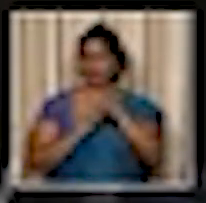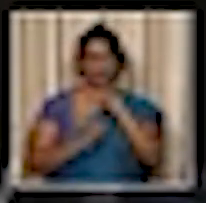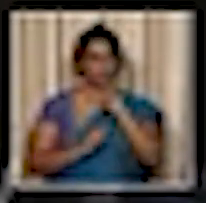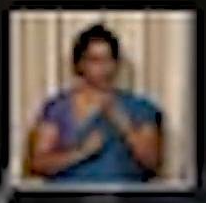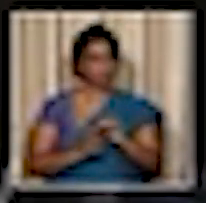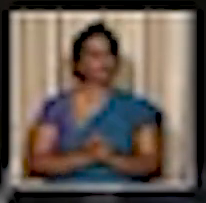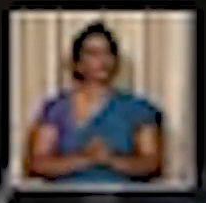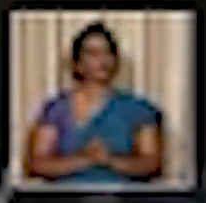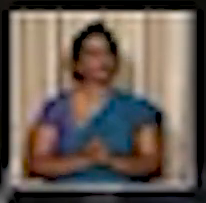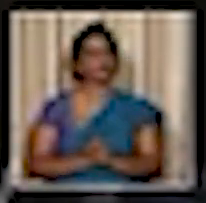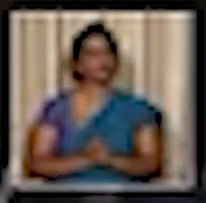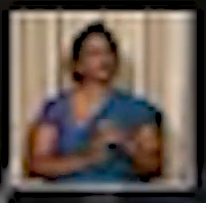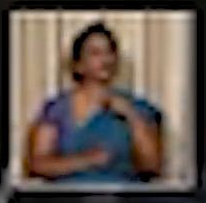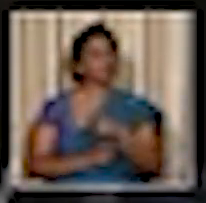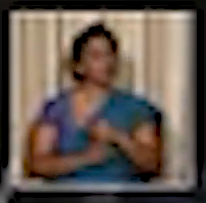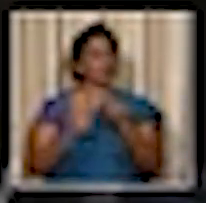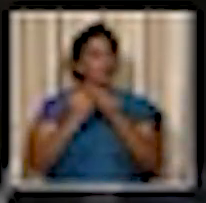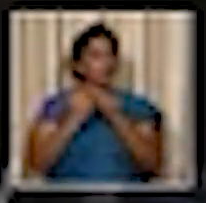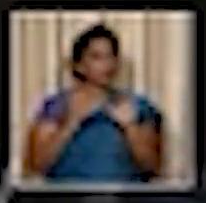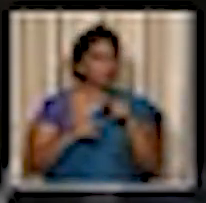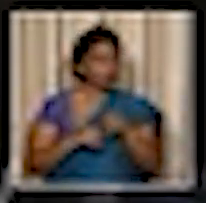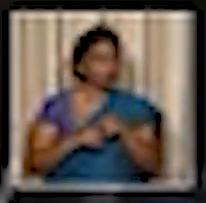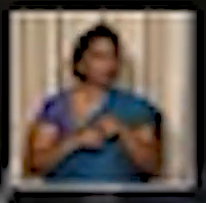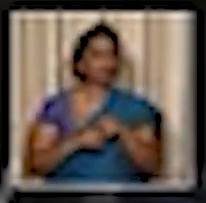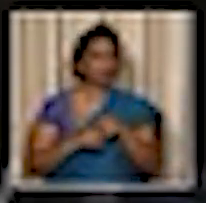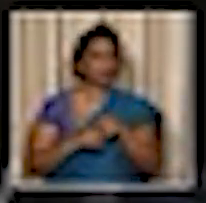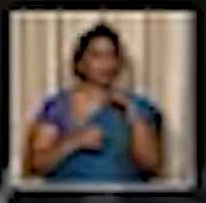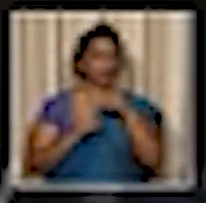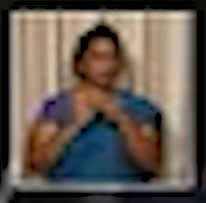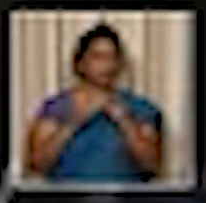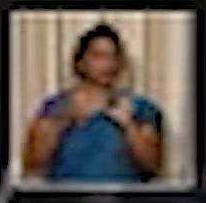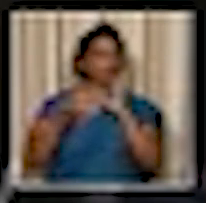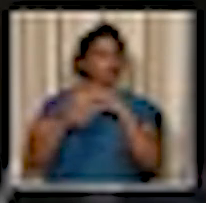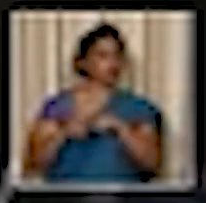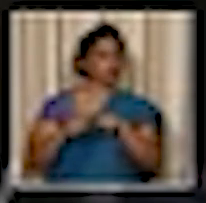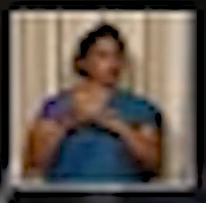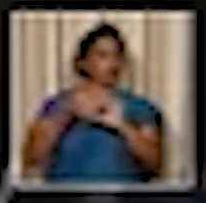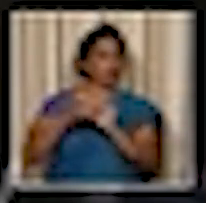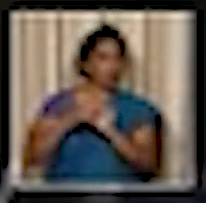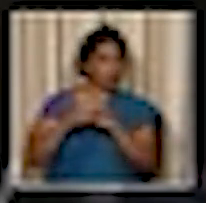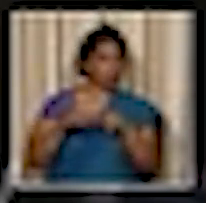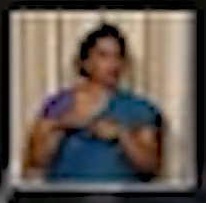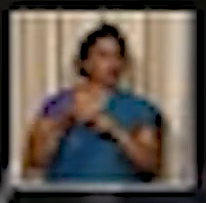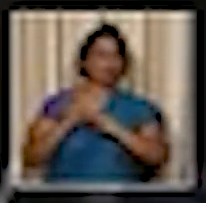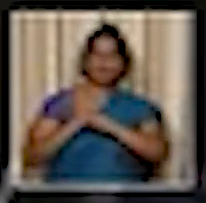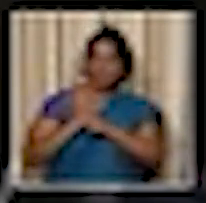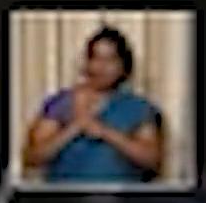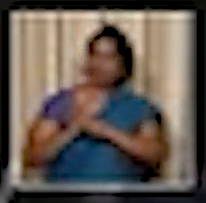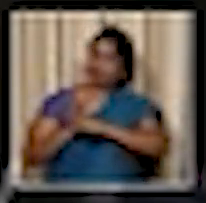කොට තිබුණත් එම දොර විවෘත කර ඇත්තේ එම දොරේ සවිකර තිබූ ලොක් එකේ නැත්තම් යතුරෙන්